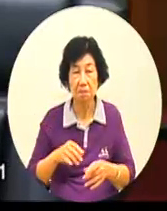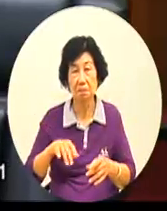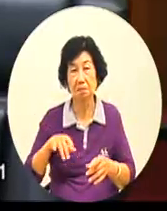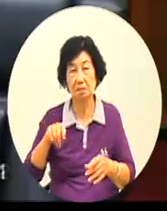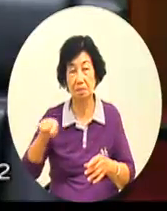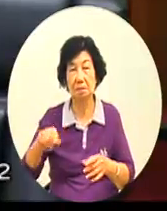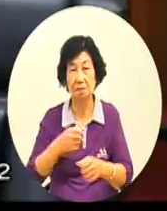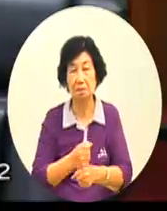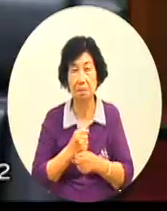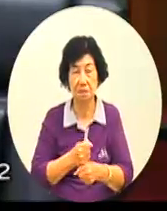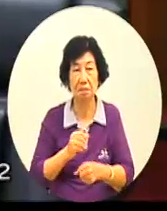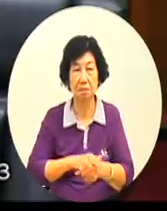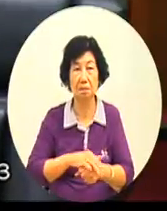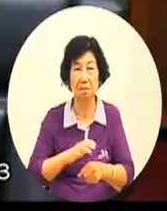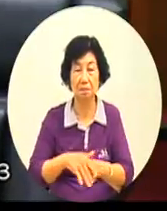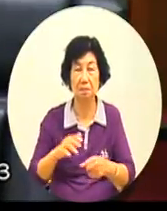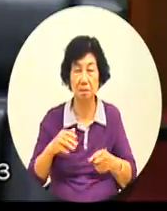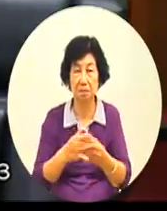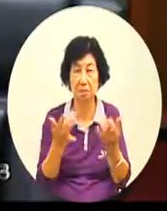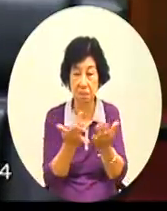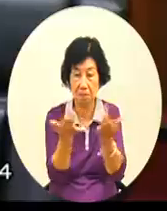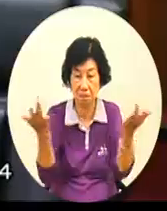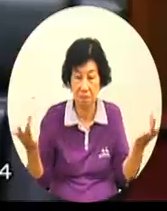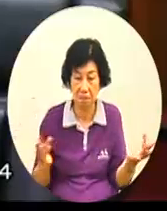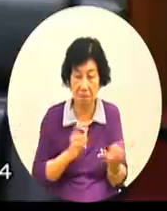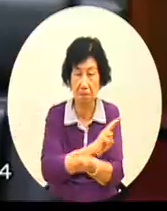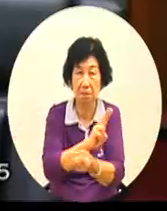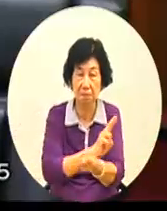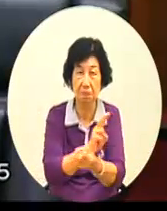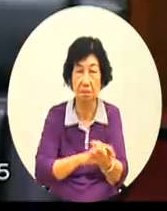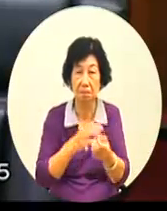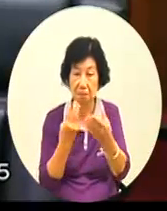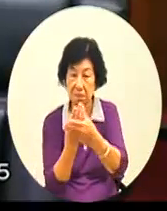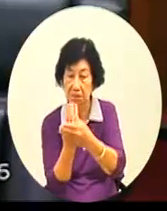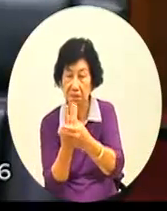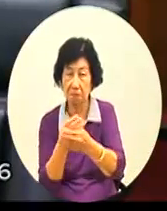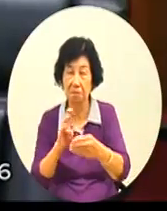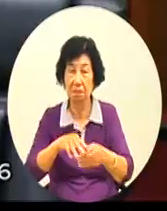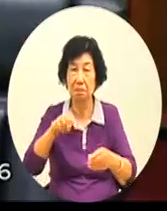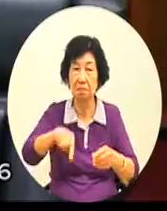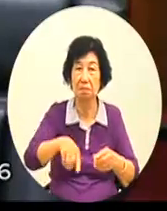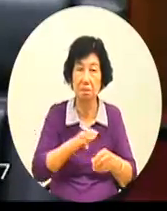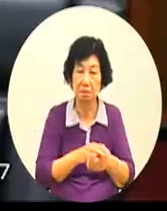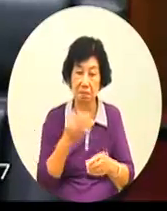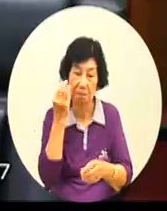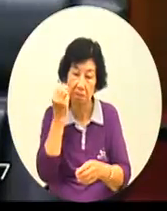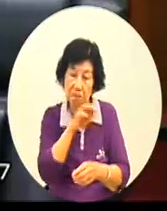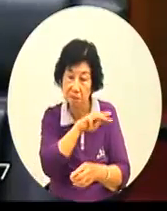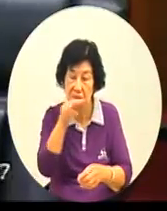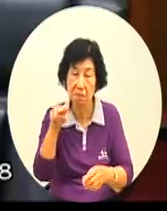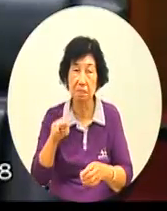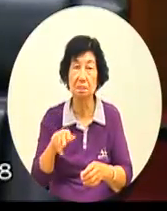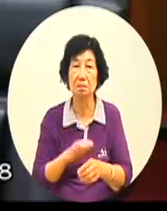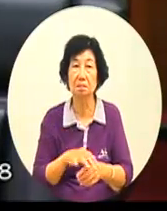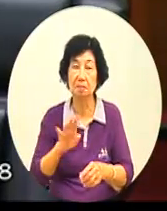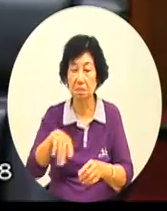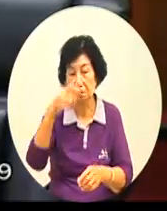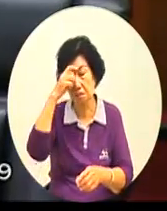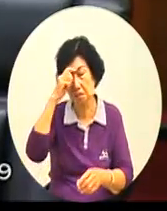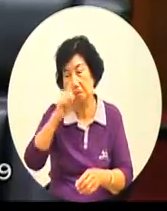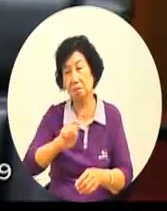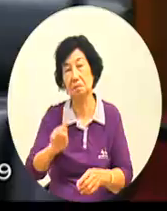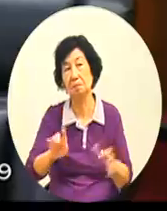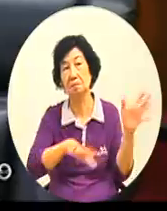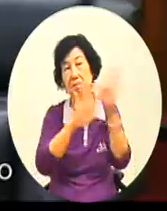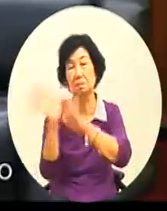多的温泉到处可以去探看，你们不去认真的执行，那对于你们原民会我们有什么更多的期待？